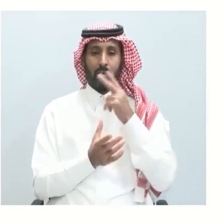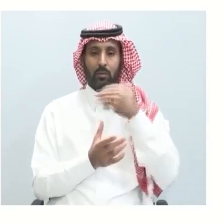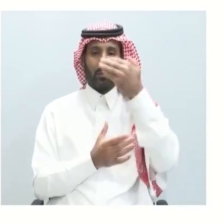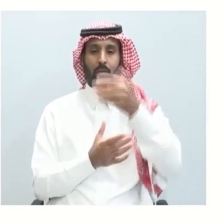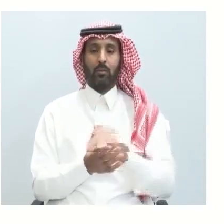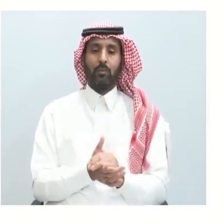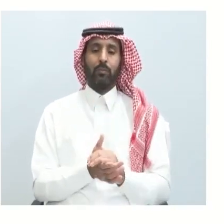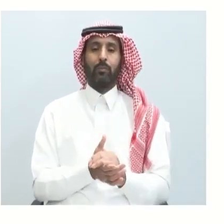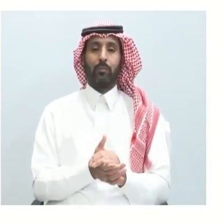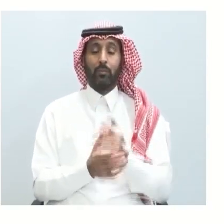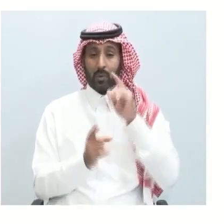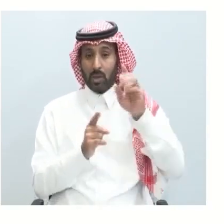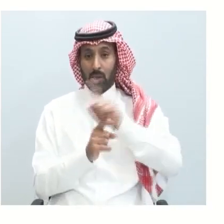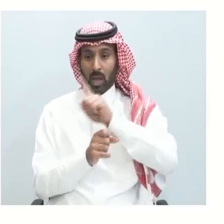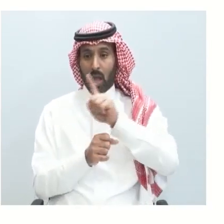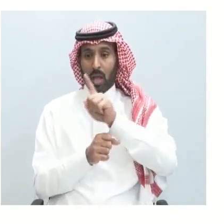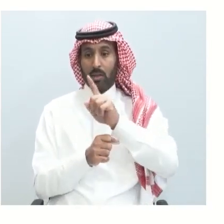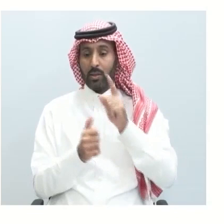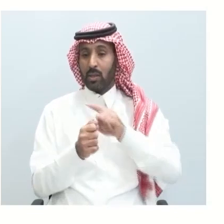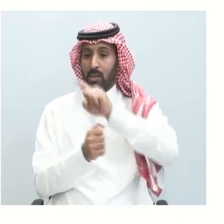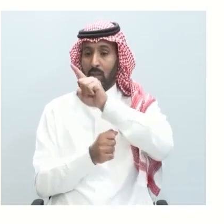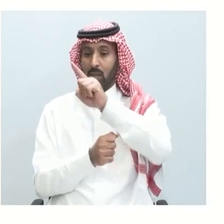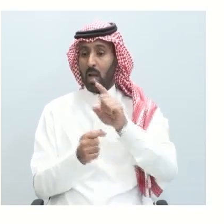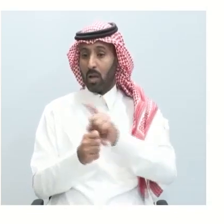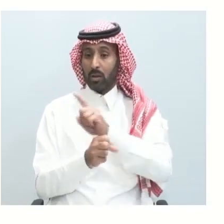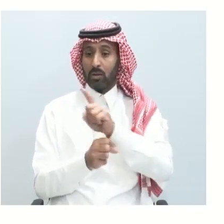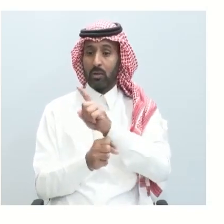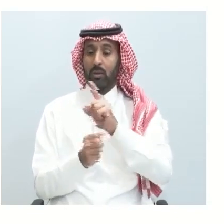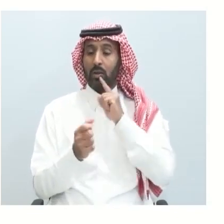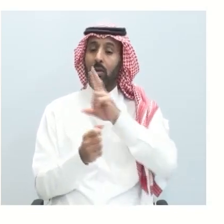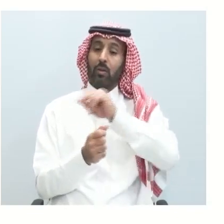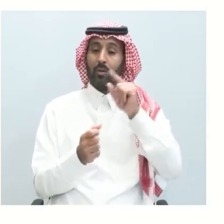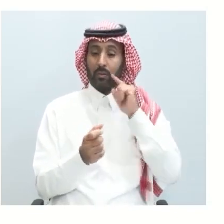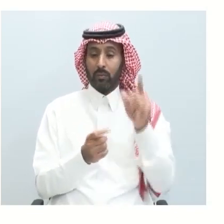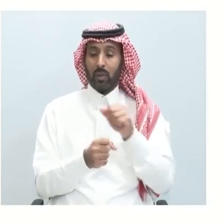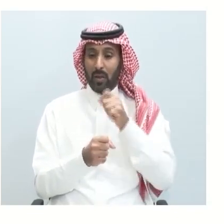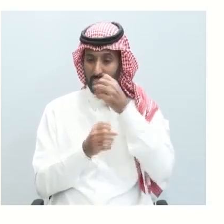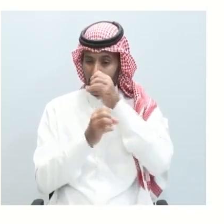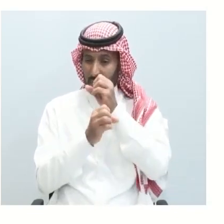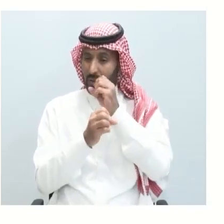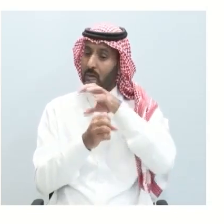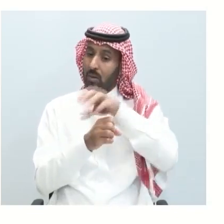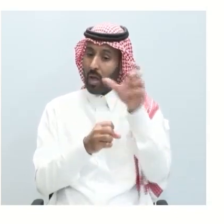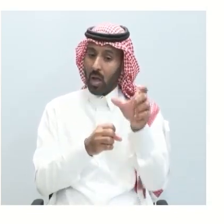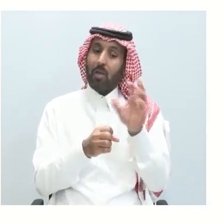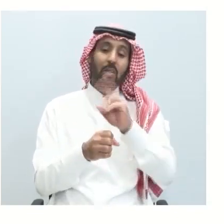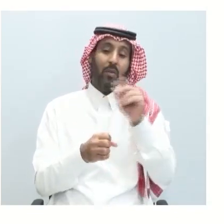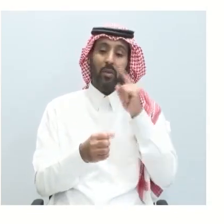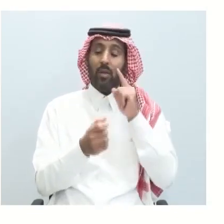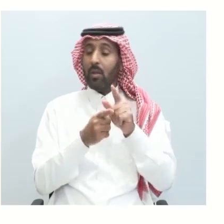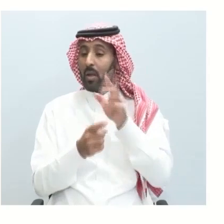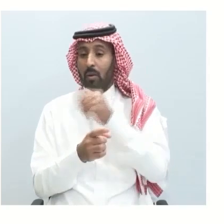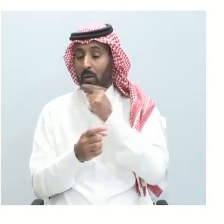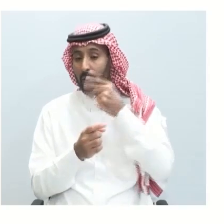الان غاز غاز غاز غاز اذا هو متجانس هل يوجد معاملات فقط في